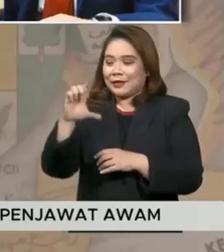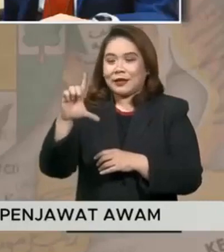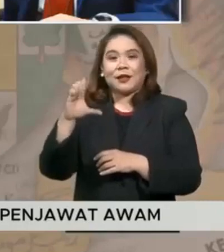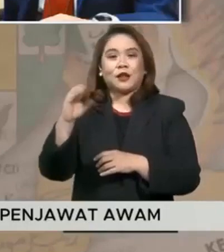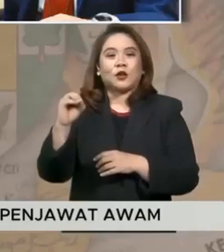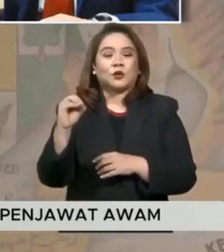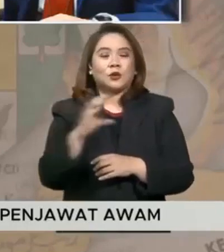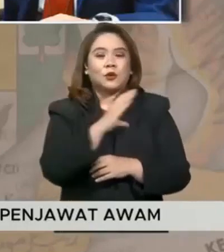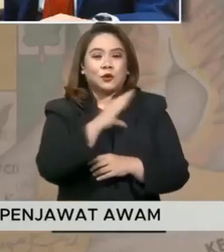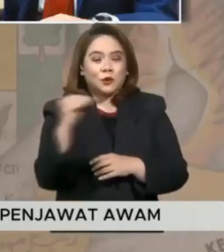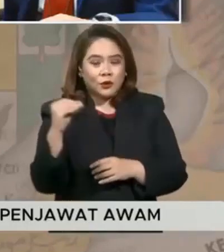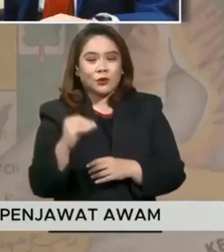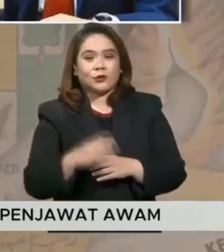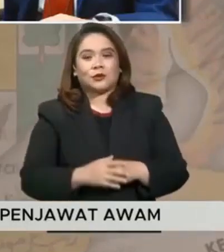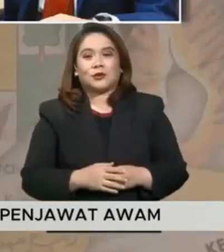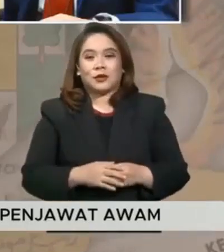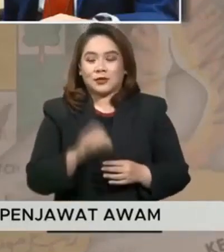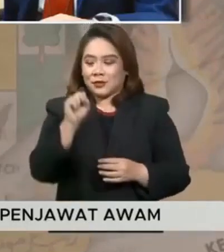pengeluaran